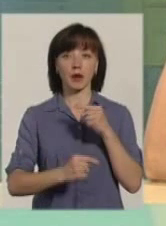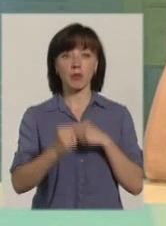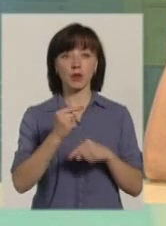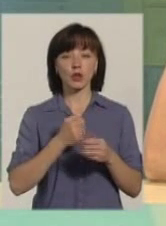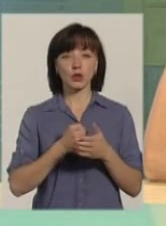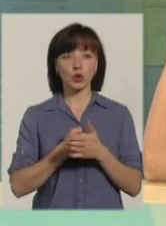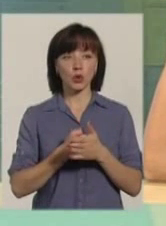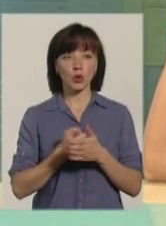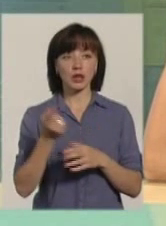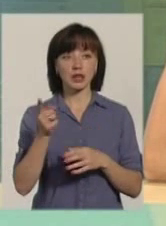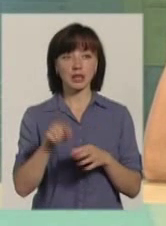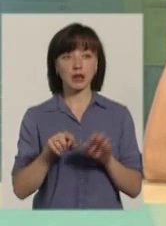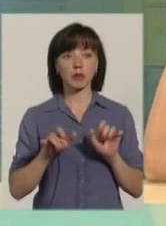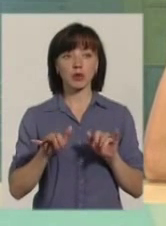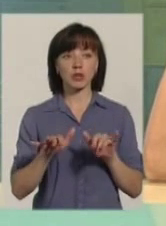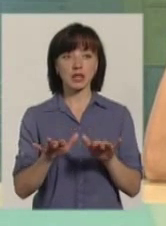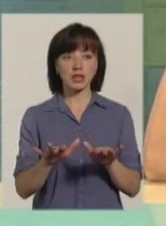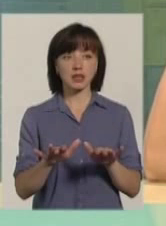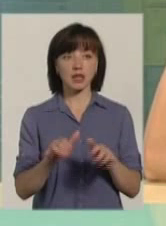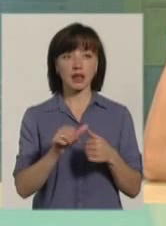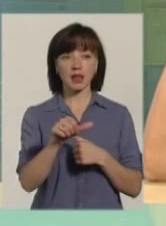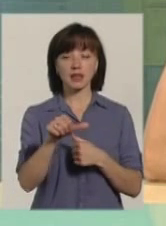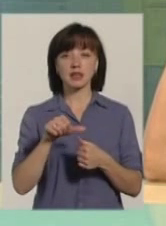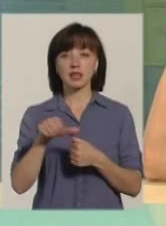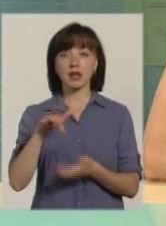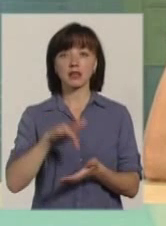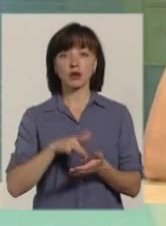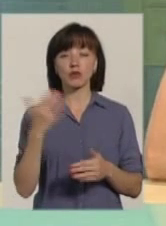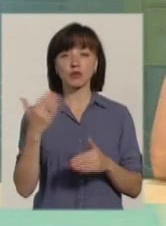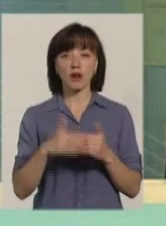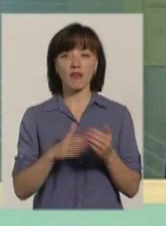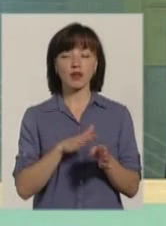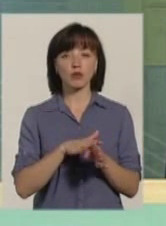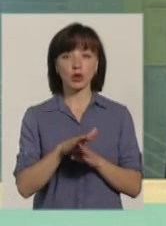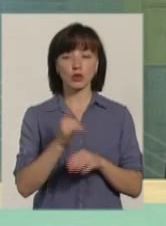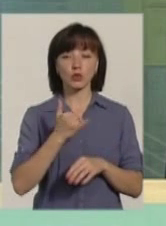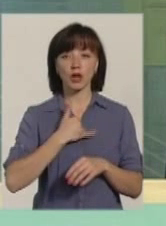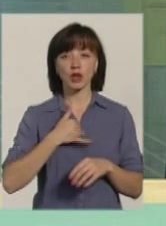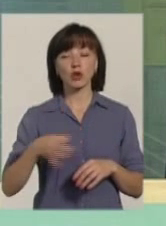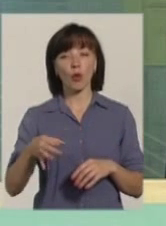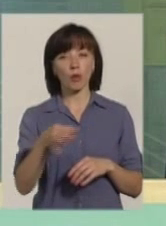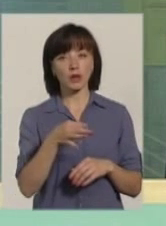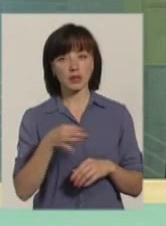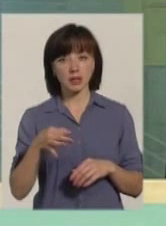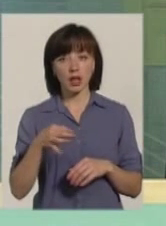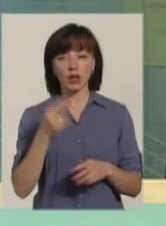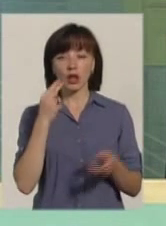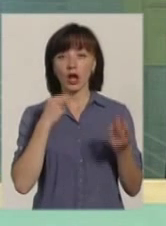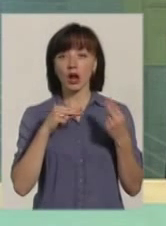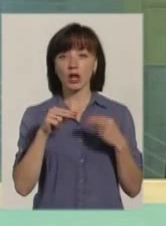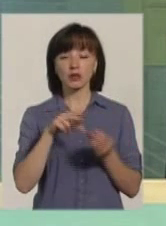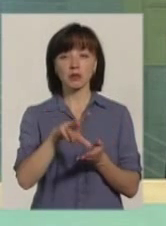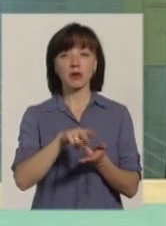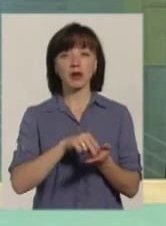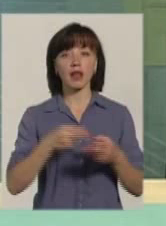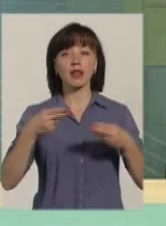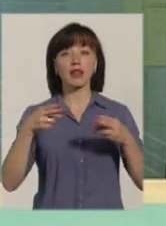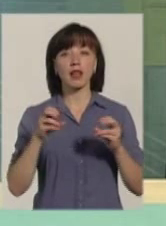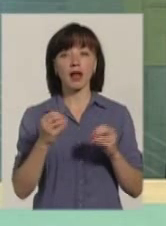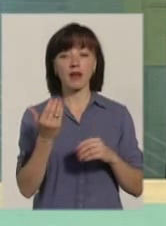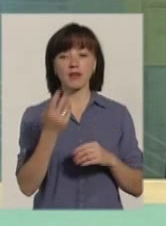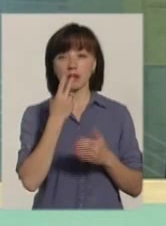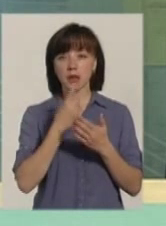Повертаючись до тих процесів децентралізації, які вже відбулися в нашій області, найкращі приклади, де ви бачите,